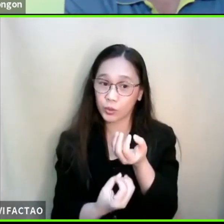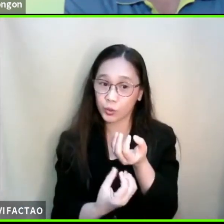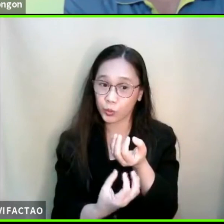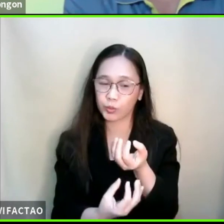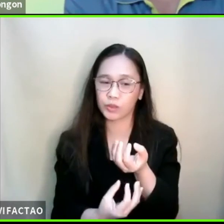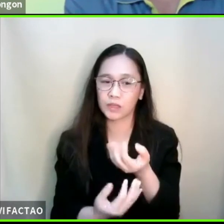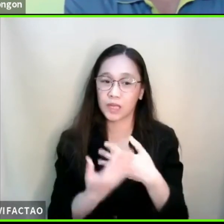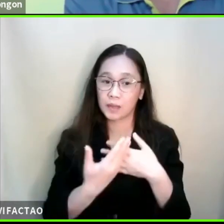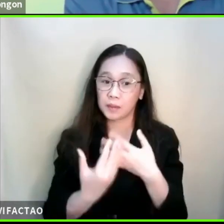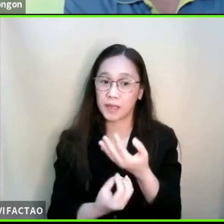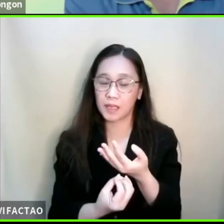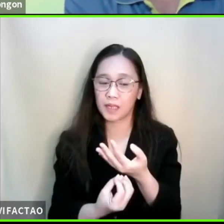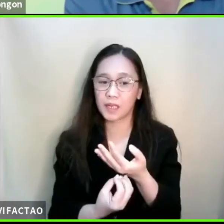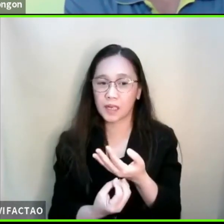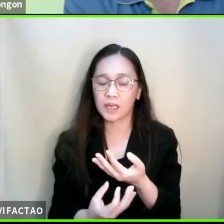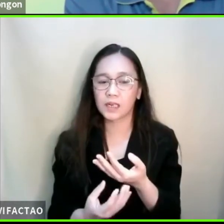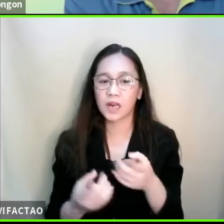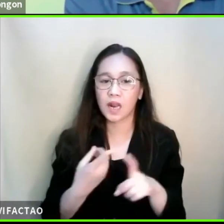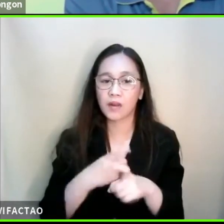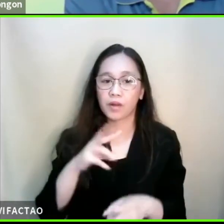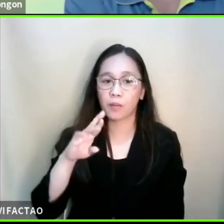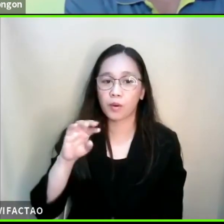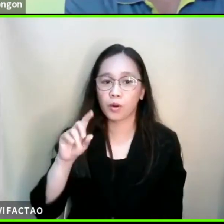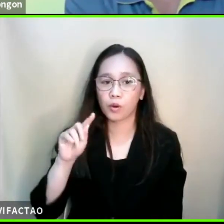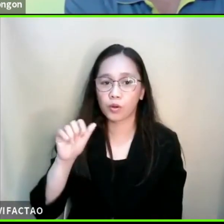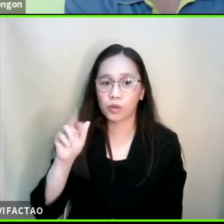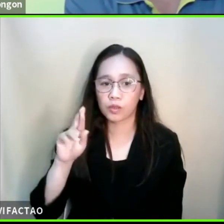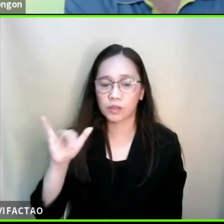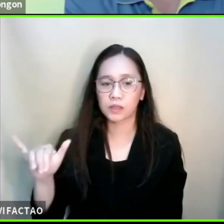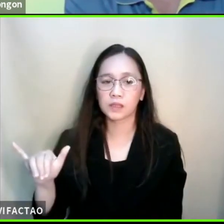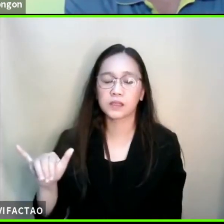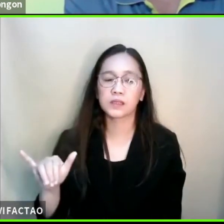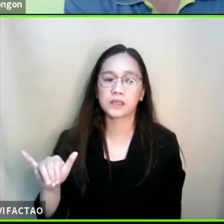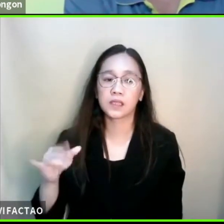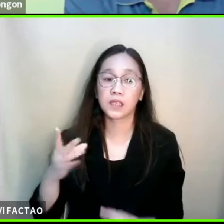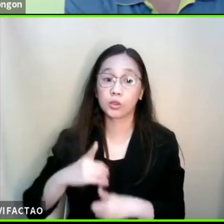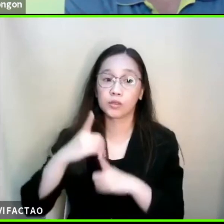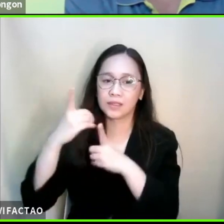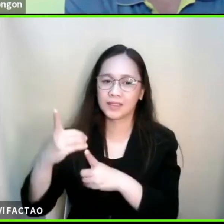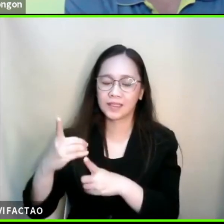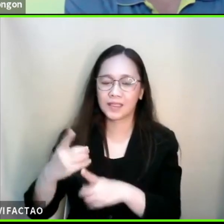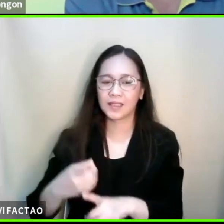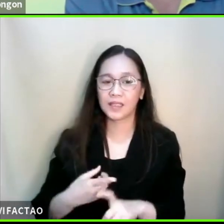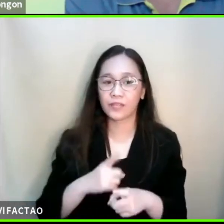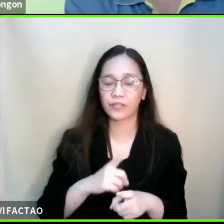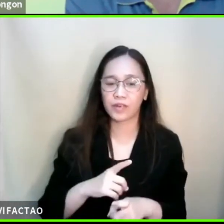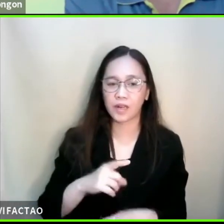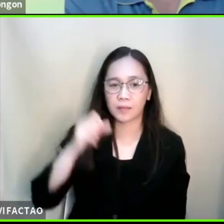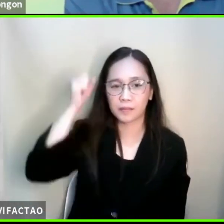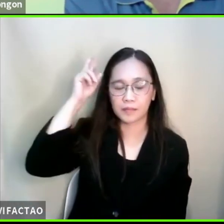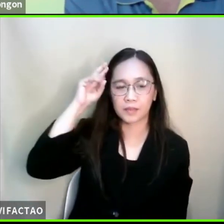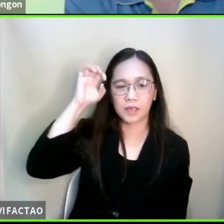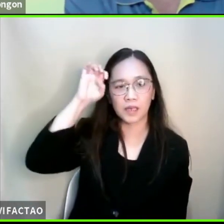donated po ng Rotary Club from Sir Edwin Cabrera po. Ayan. So yun po, no. Thank you po